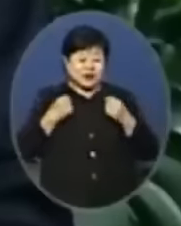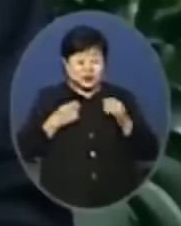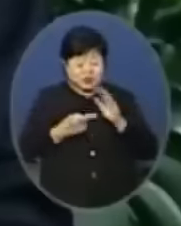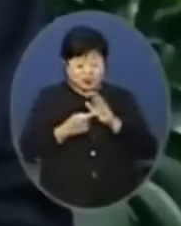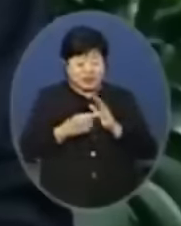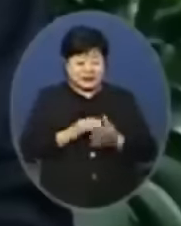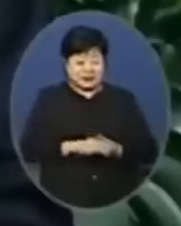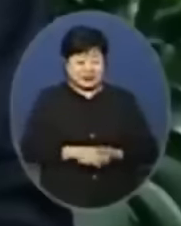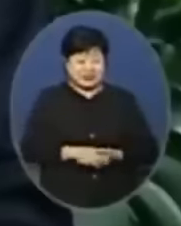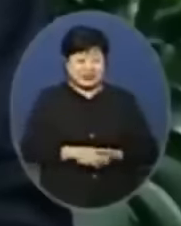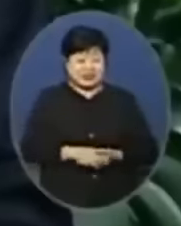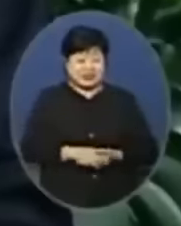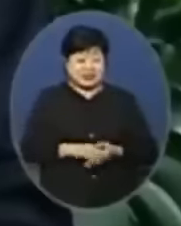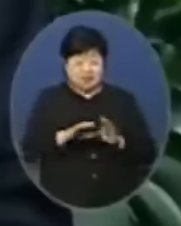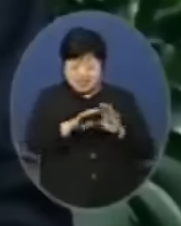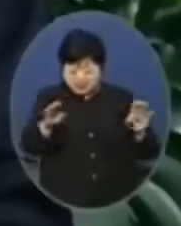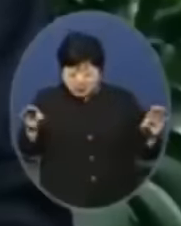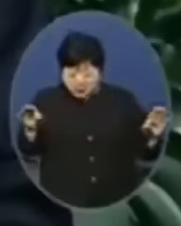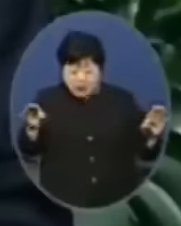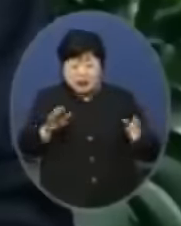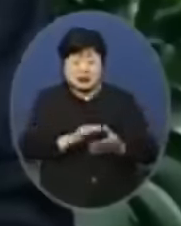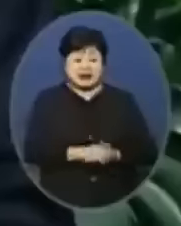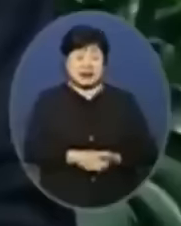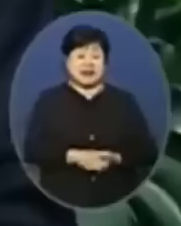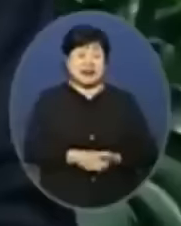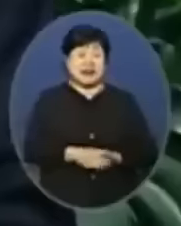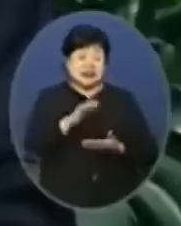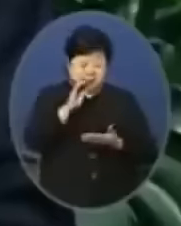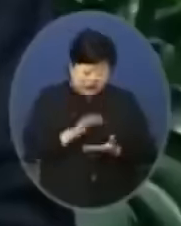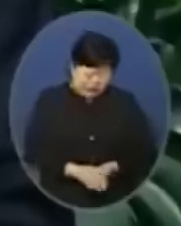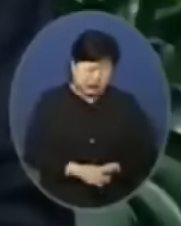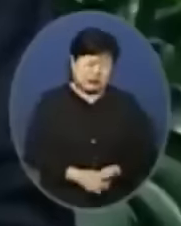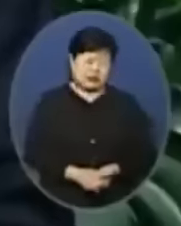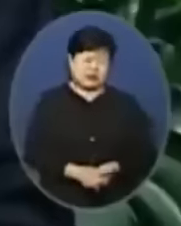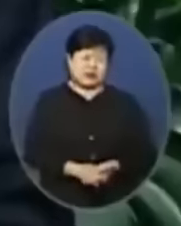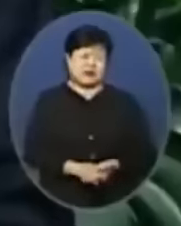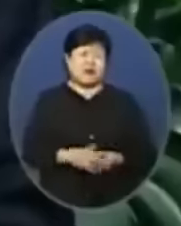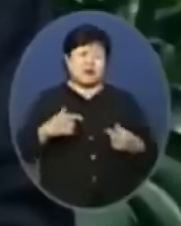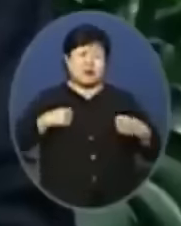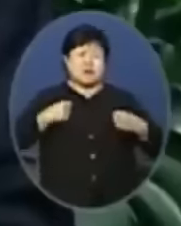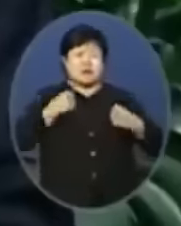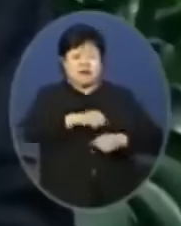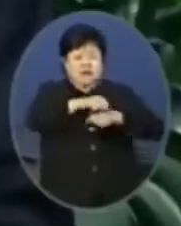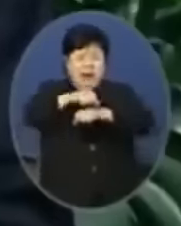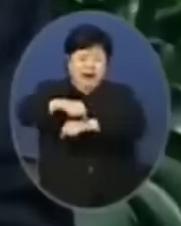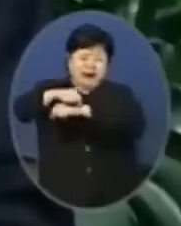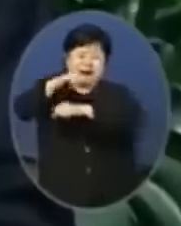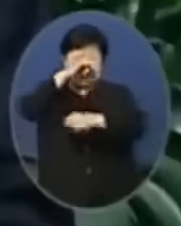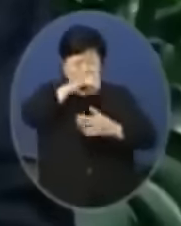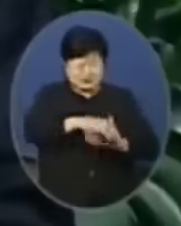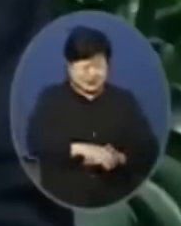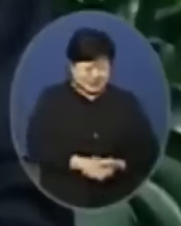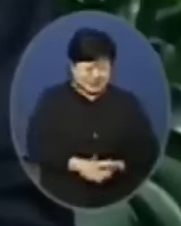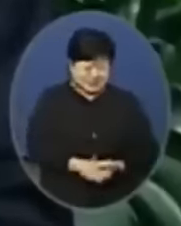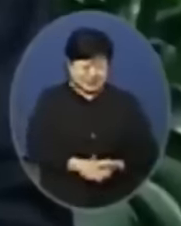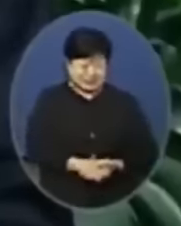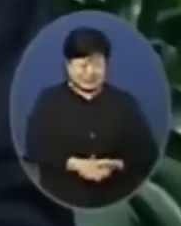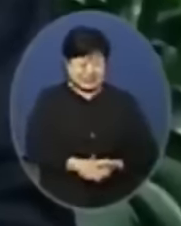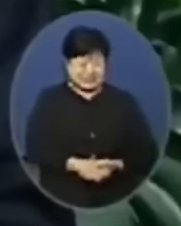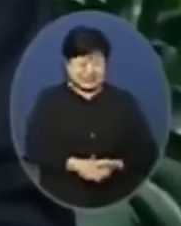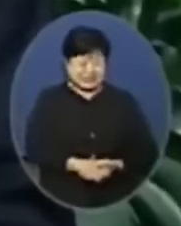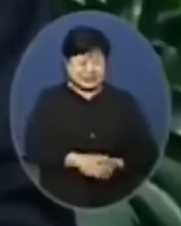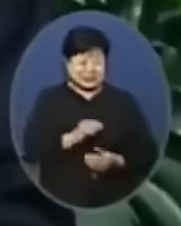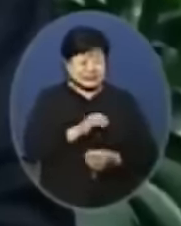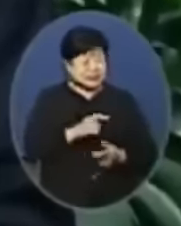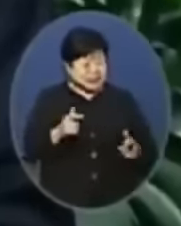때인데 옷장 열어보면 와 그동안에 많이 쌓아놨어요. 별로 옷 안 산